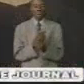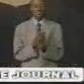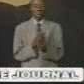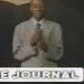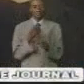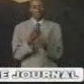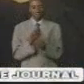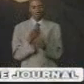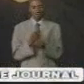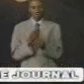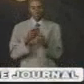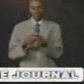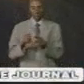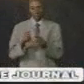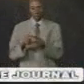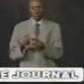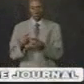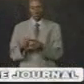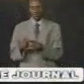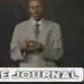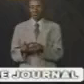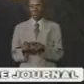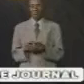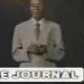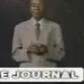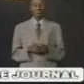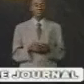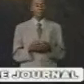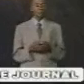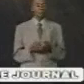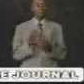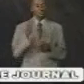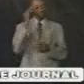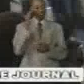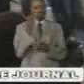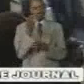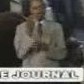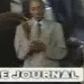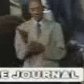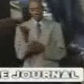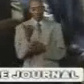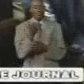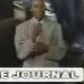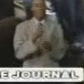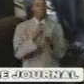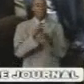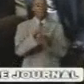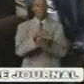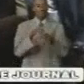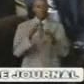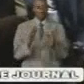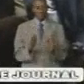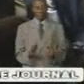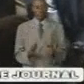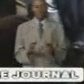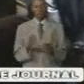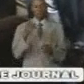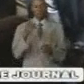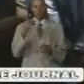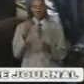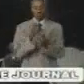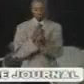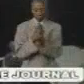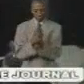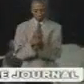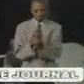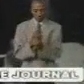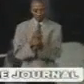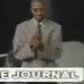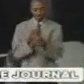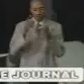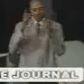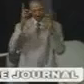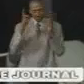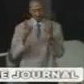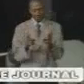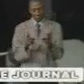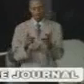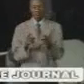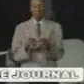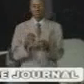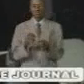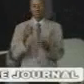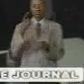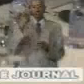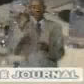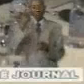des affaires. Célestin Vunabandi a demandé aux participants à ces assises de faire respecter les décisions de la hiérarchie. Question